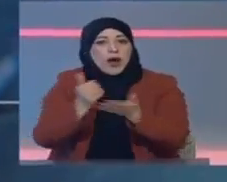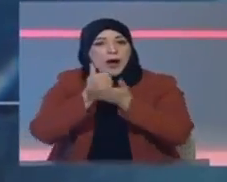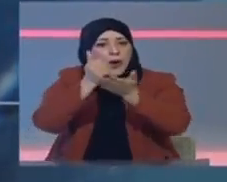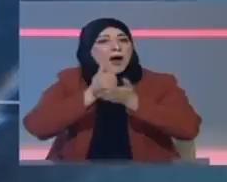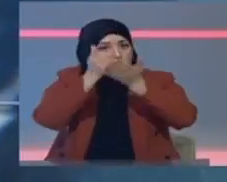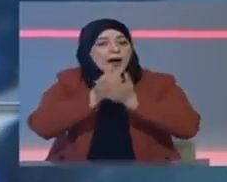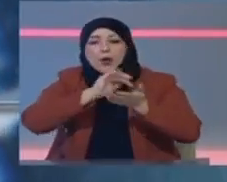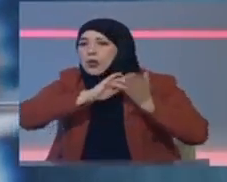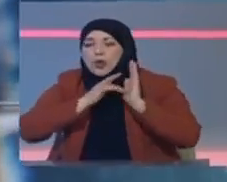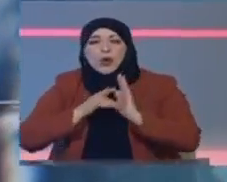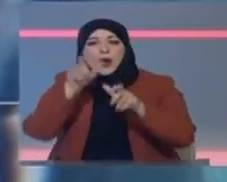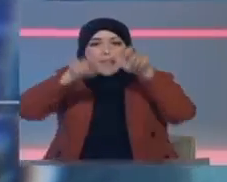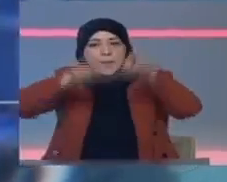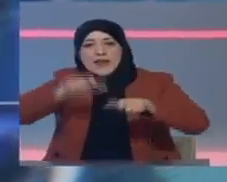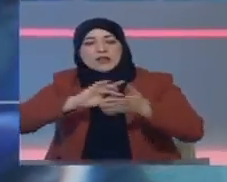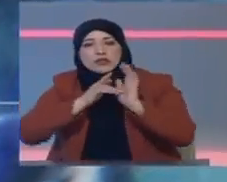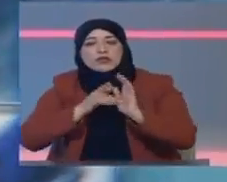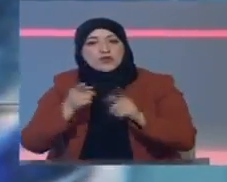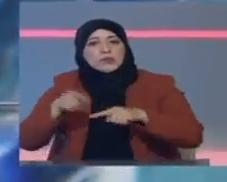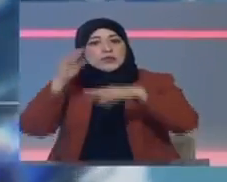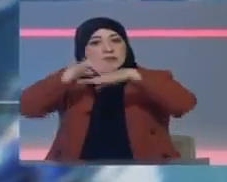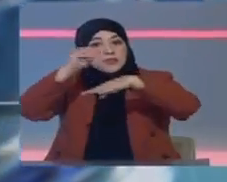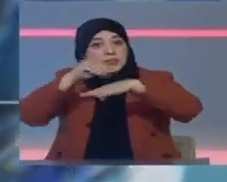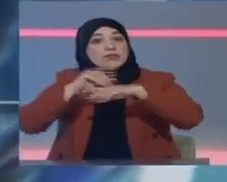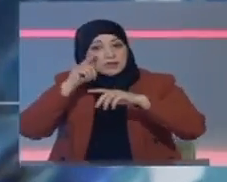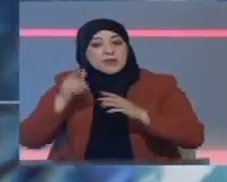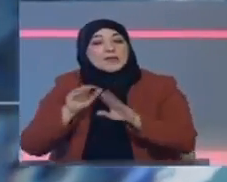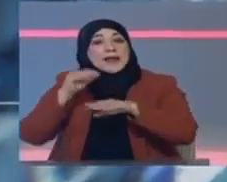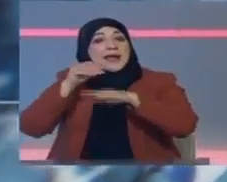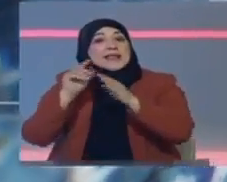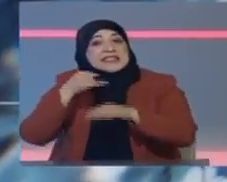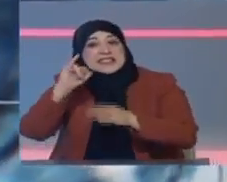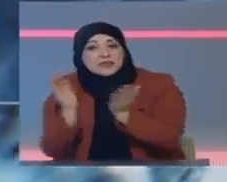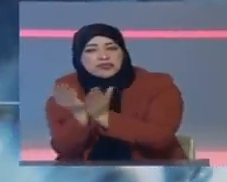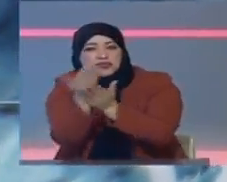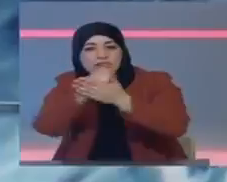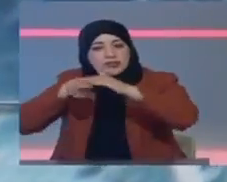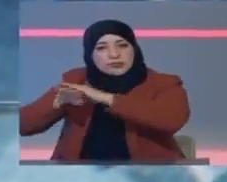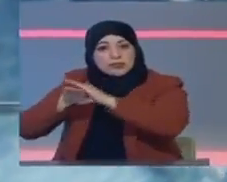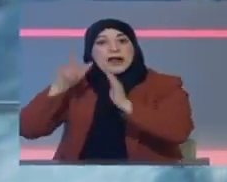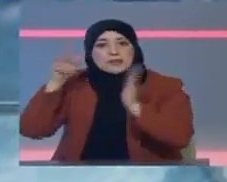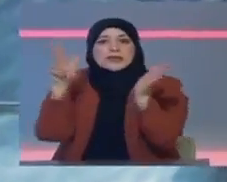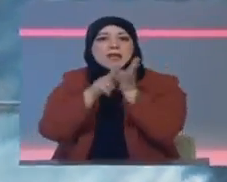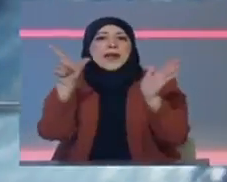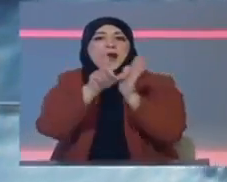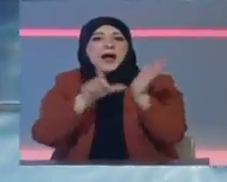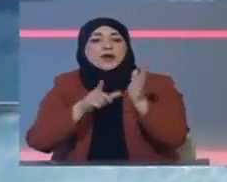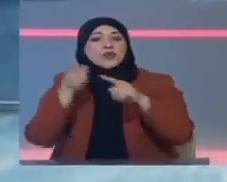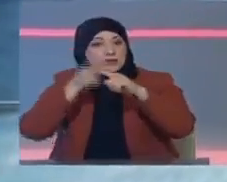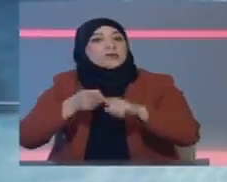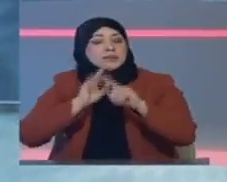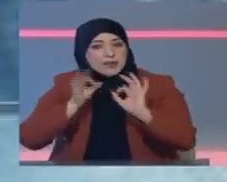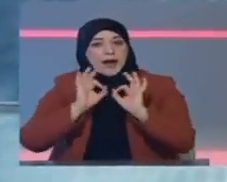الاساسيه في الحياه ودعا الى مقاومه الاحتكار مشددا على ضروره اعاده النظر في القانون الجزائي